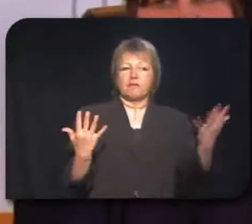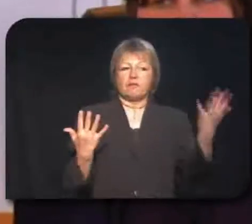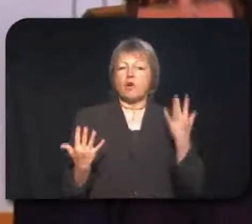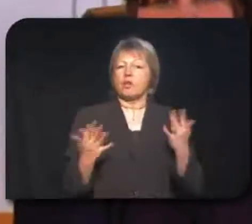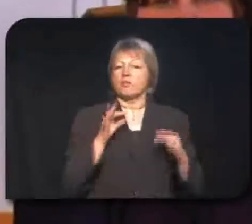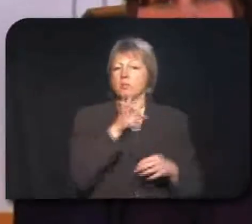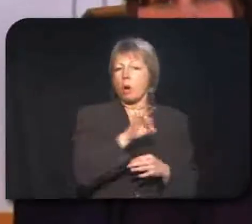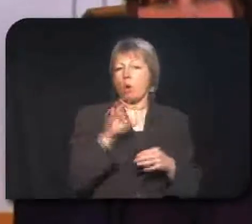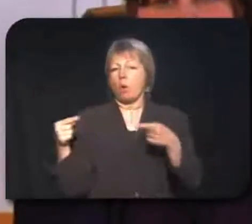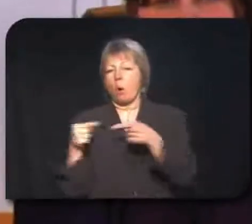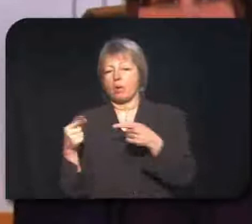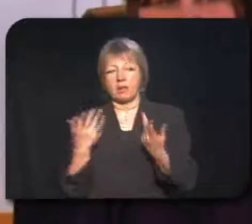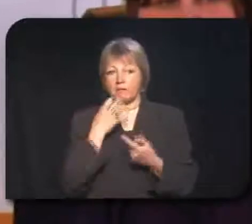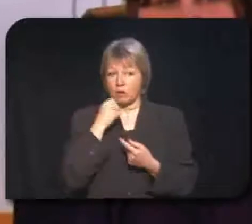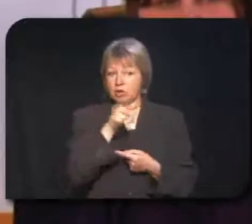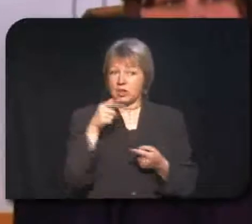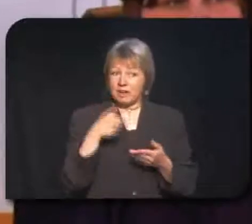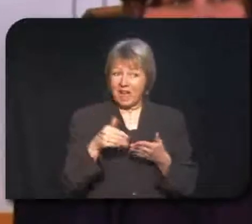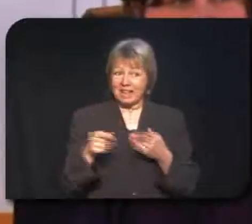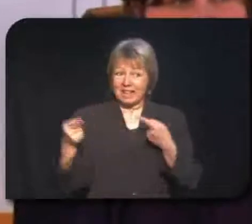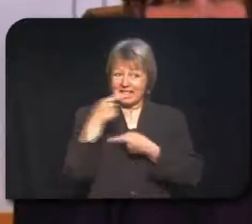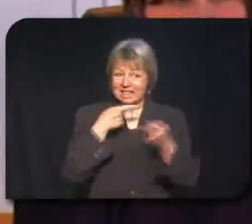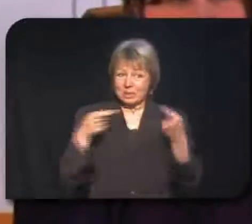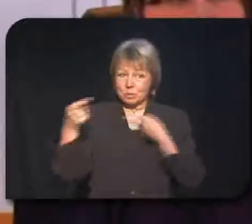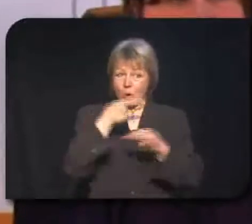wollt ihr weiter diskutieren